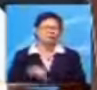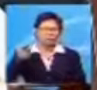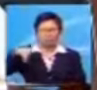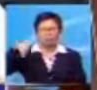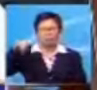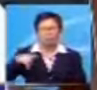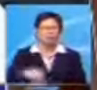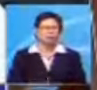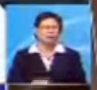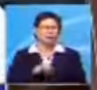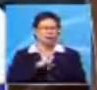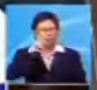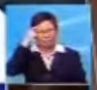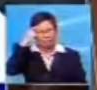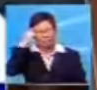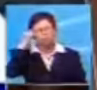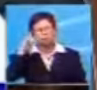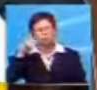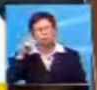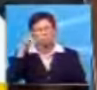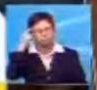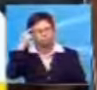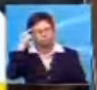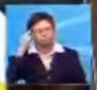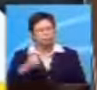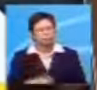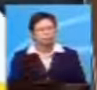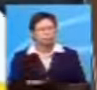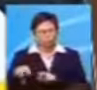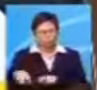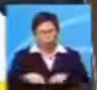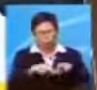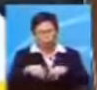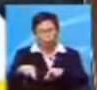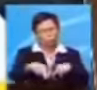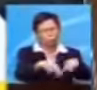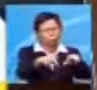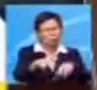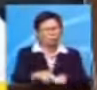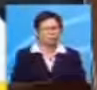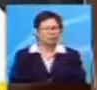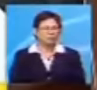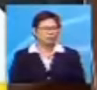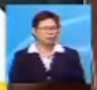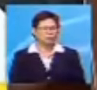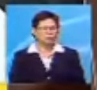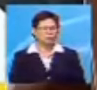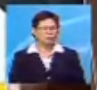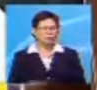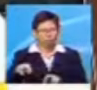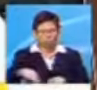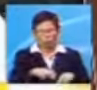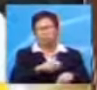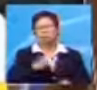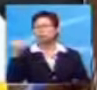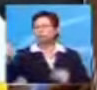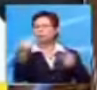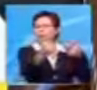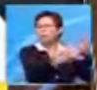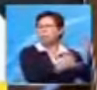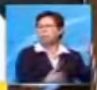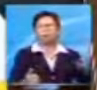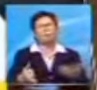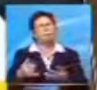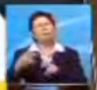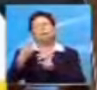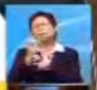dahaga I think so know when it's historical place So if you want to from one place to Other place